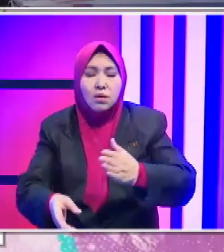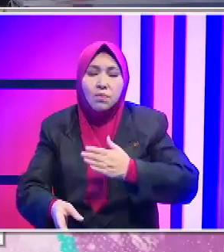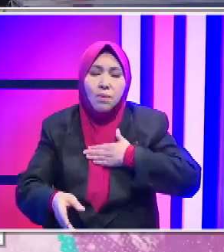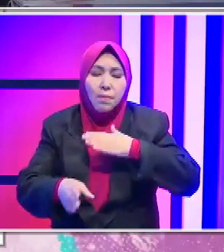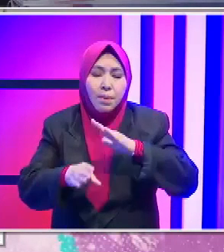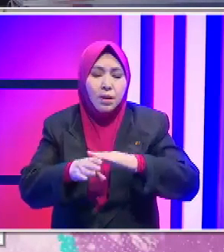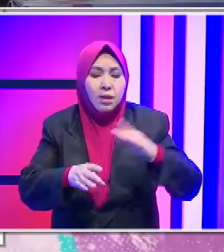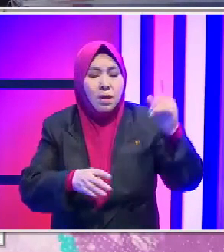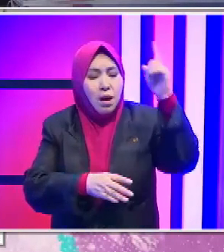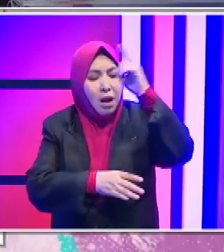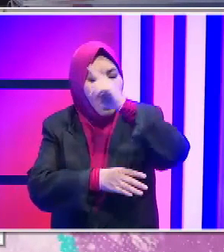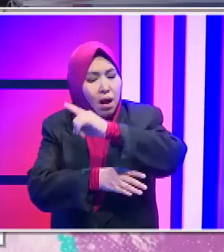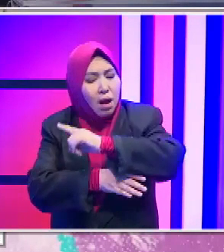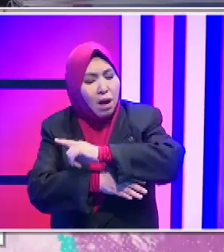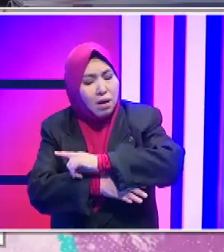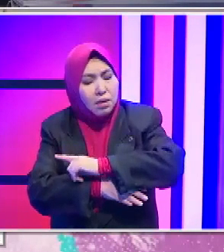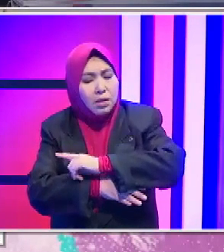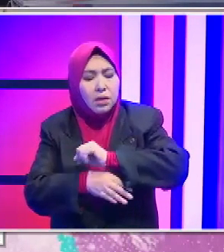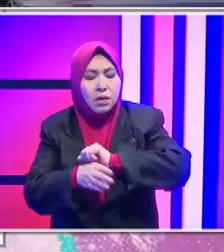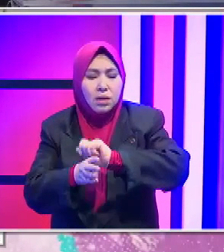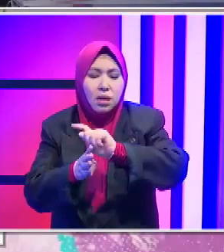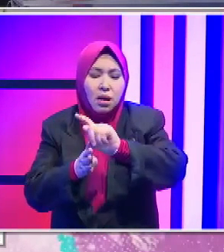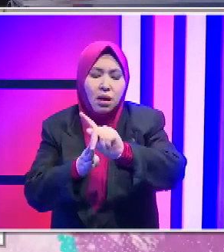خطيئتي يوم